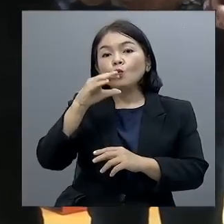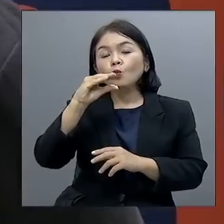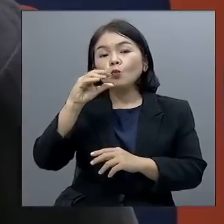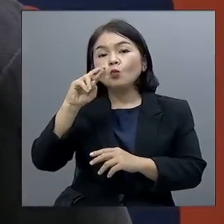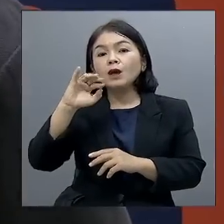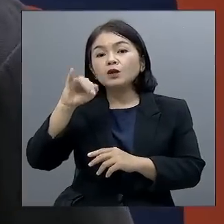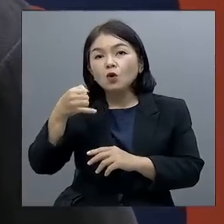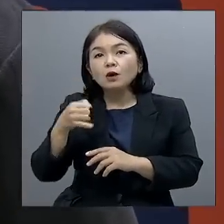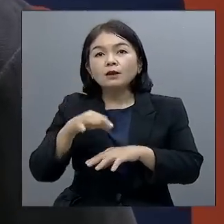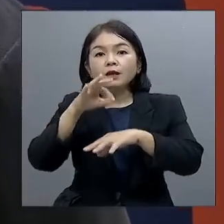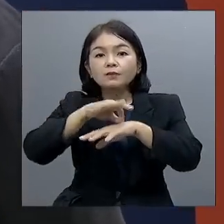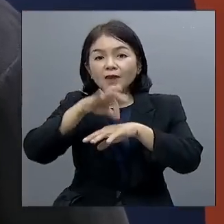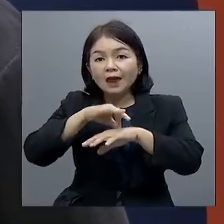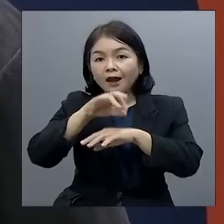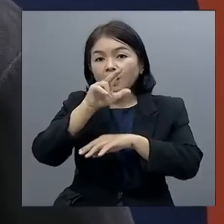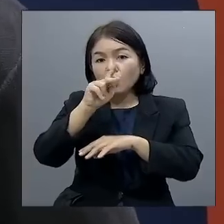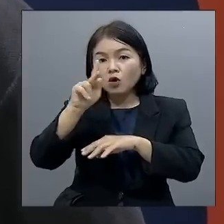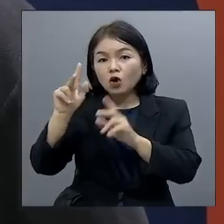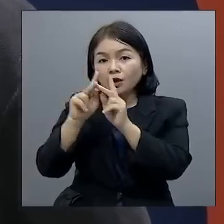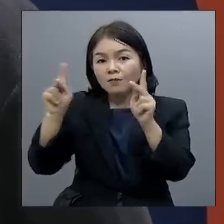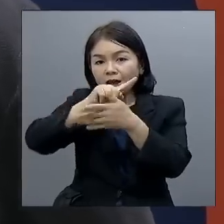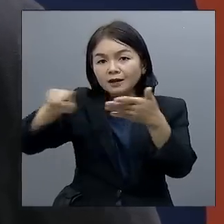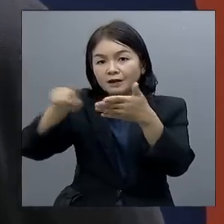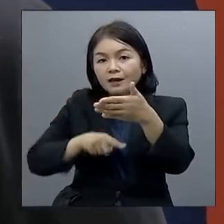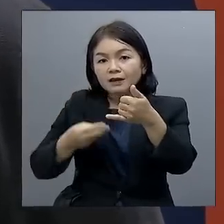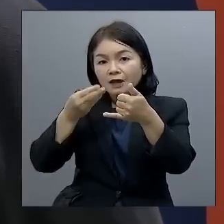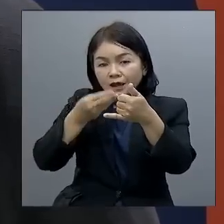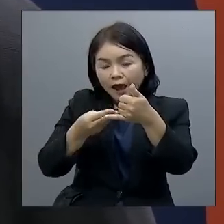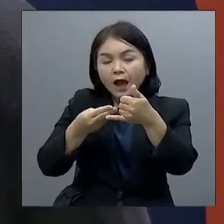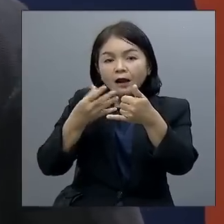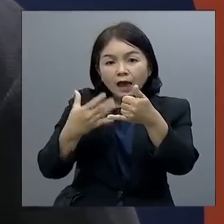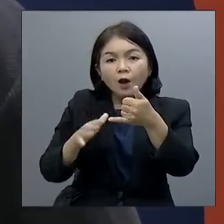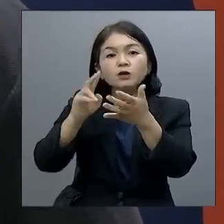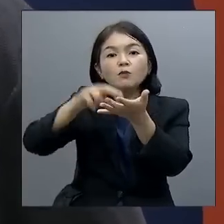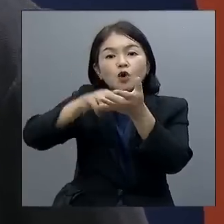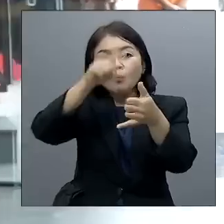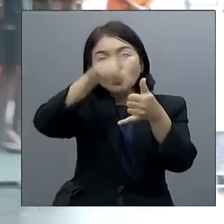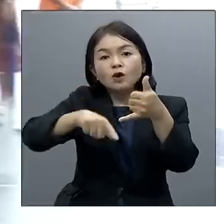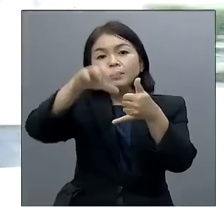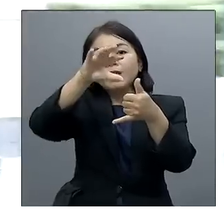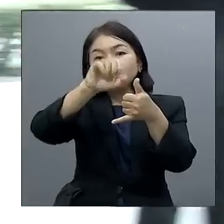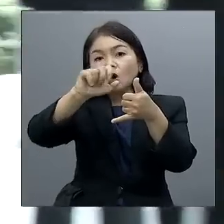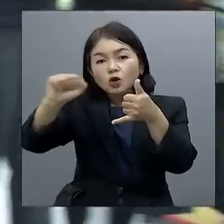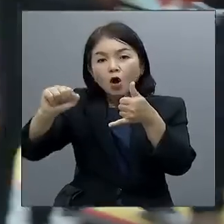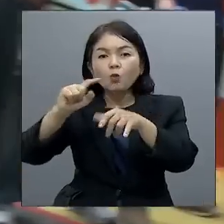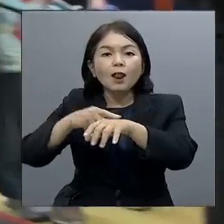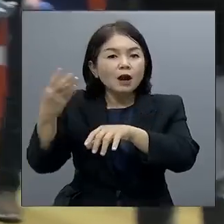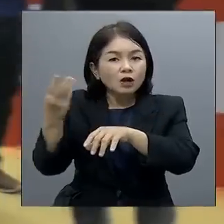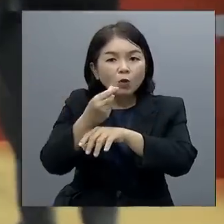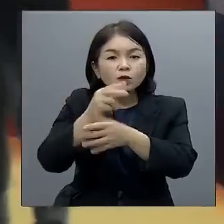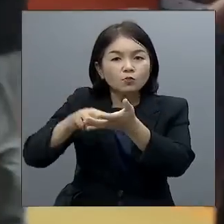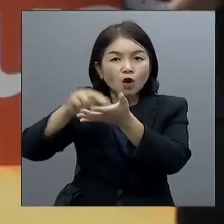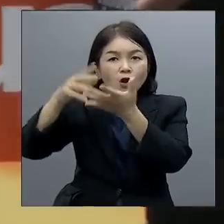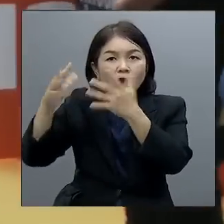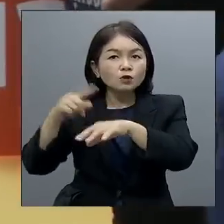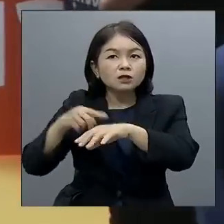กกตรับรองผลการเลือกตั้งส.สสัปดาห์นี้จะทำให้แบบการจัดตั้งรัฐบาลของพรรคการเมือง 8พรรคเร็วขึ้นค่ะโดยเฉพาะ